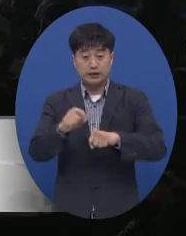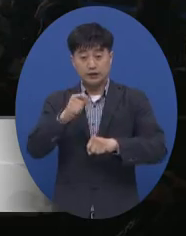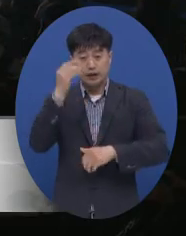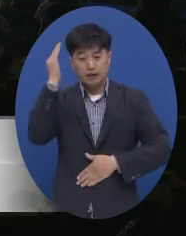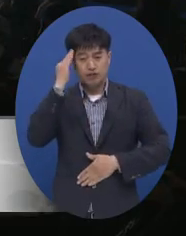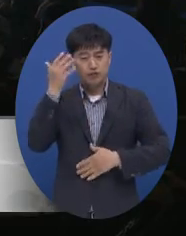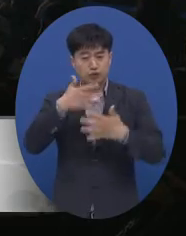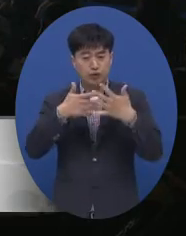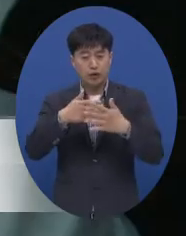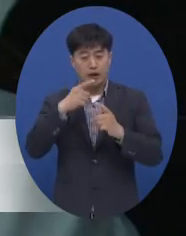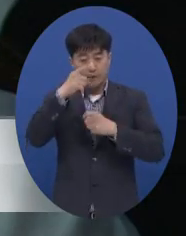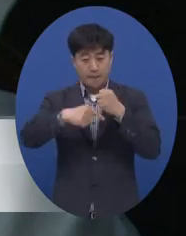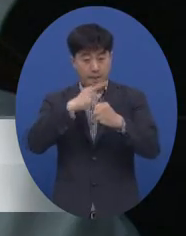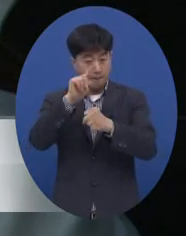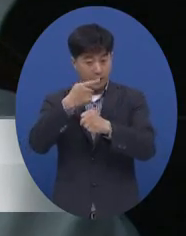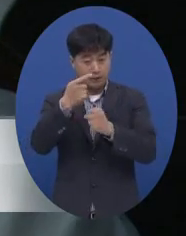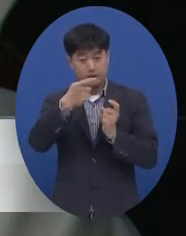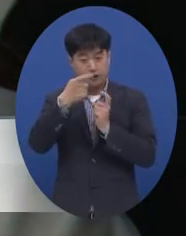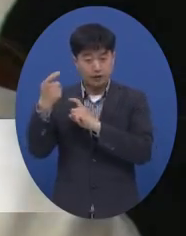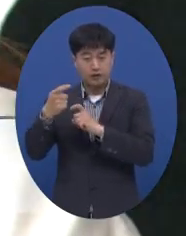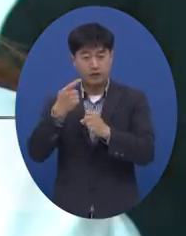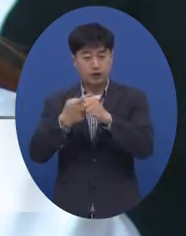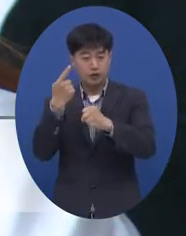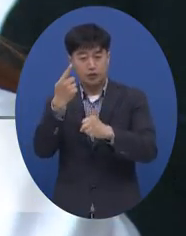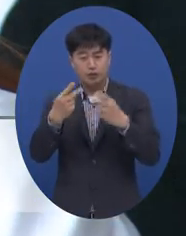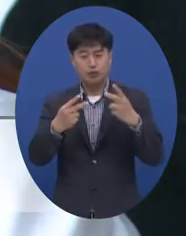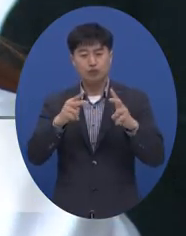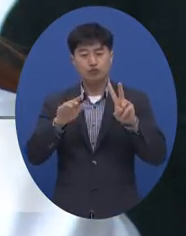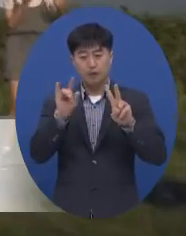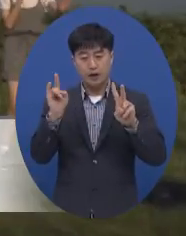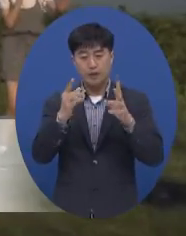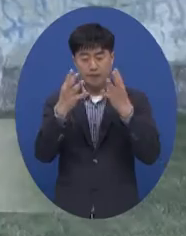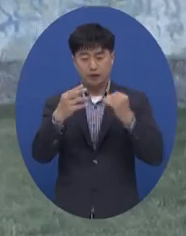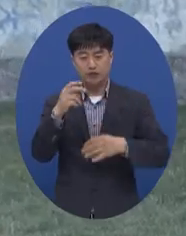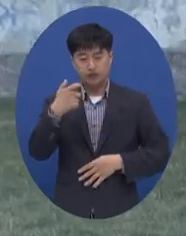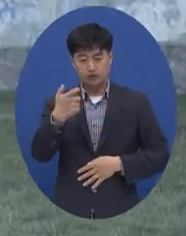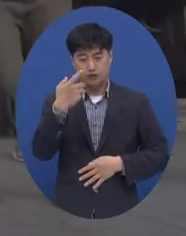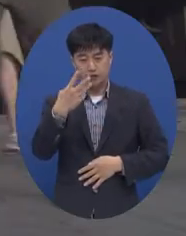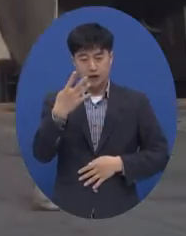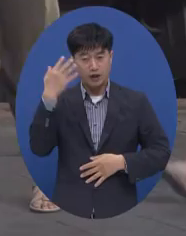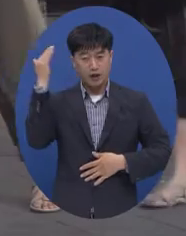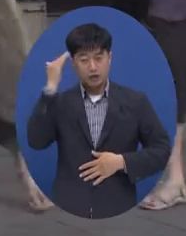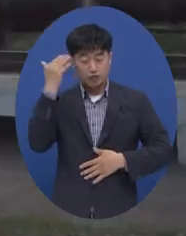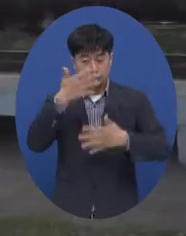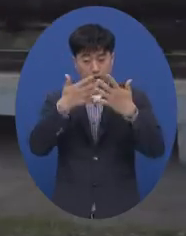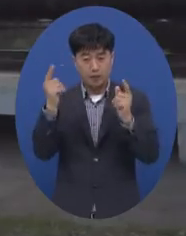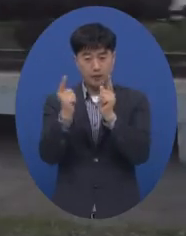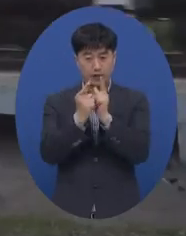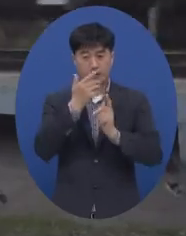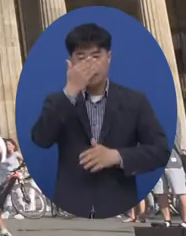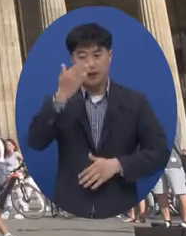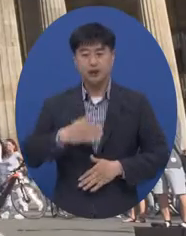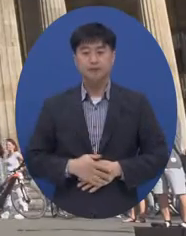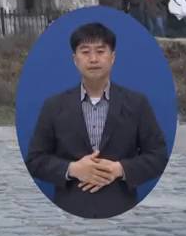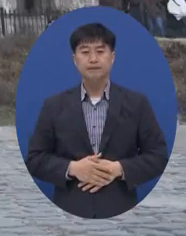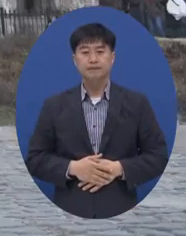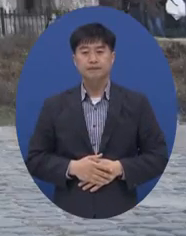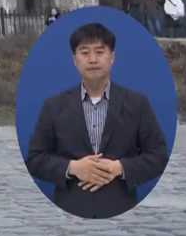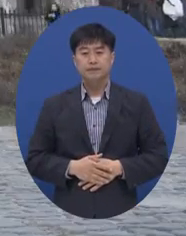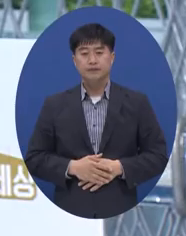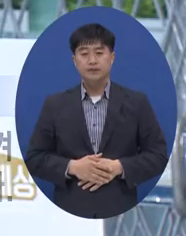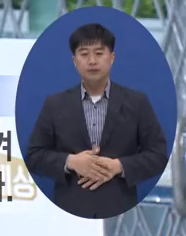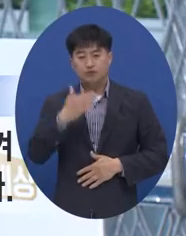올해는 특히 한국 영화 100주년을 기념해 지난해보다 두배 많은 64편의 한국 다큐멘터리를 만날 수